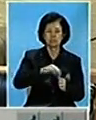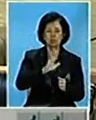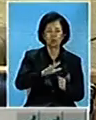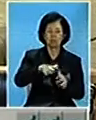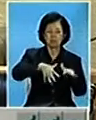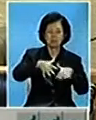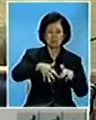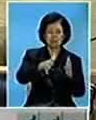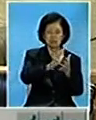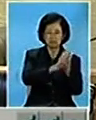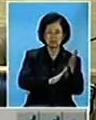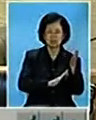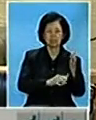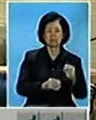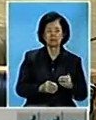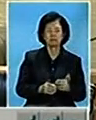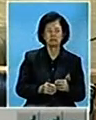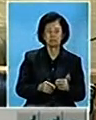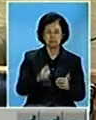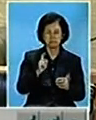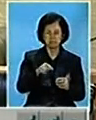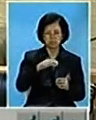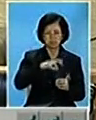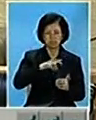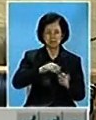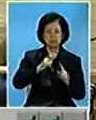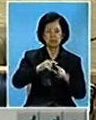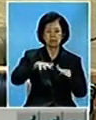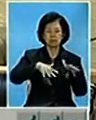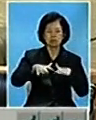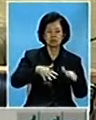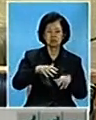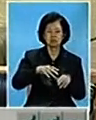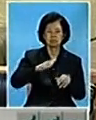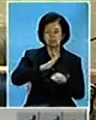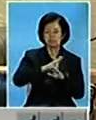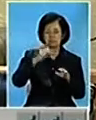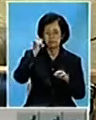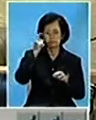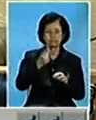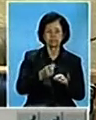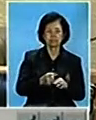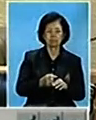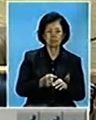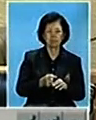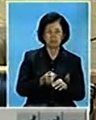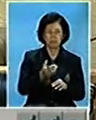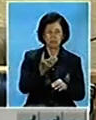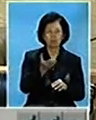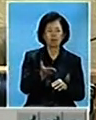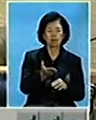ทศแล้วก็เป็นความรู้สึกที่ประชาชนคลางแคลงใจเนี่ยก็อยากขอกราบขอความกรุณาท่านประธานว่